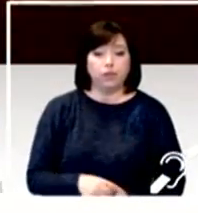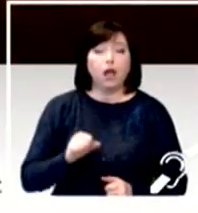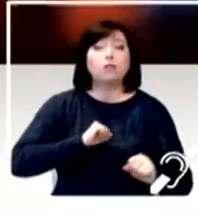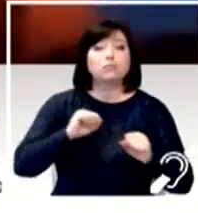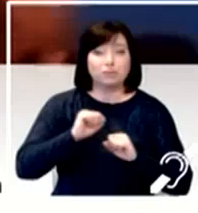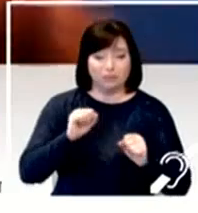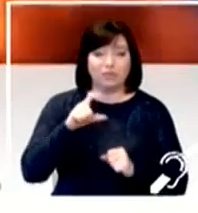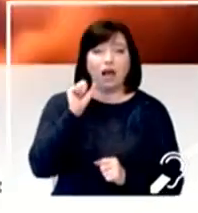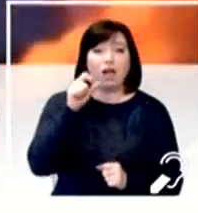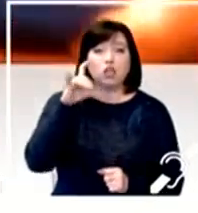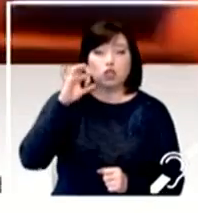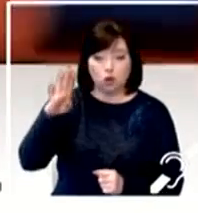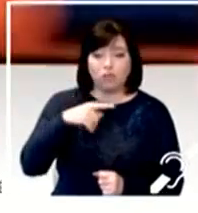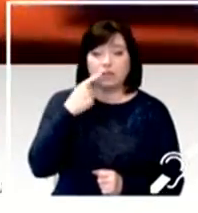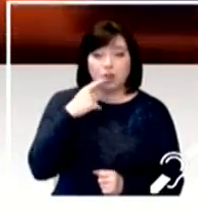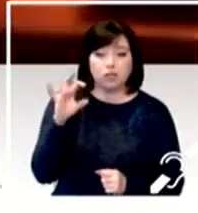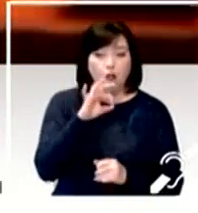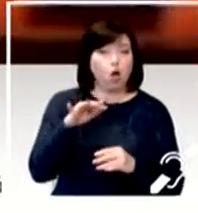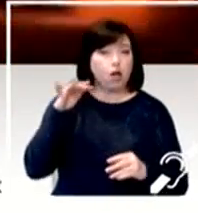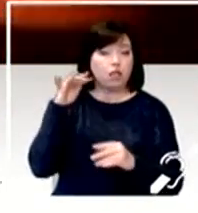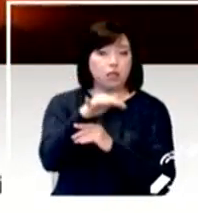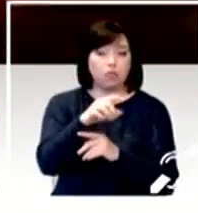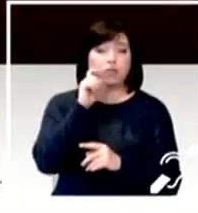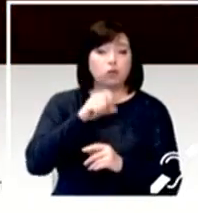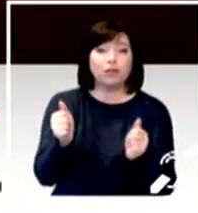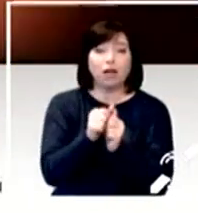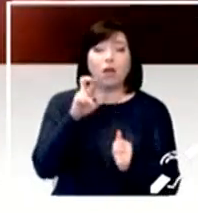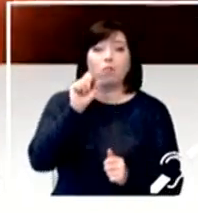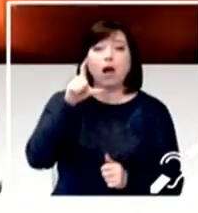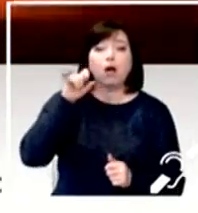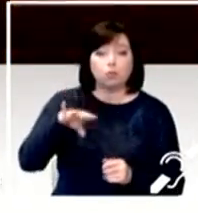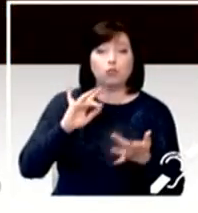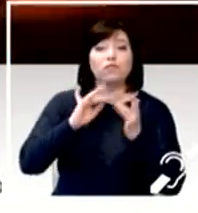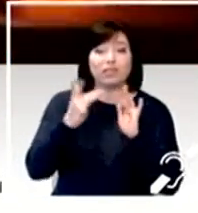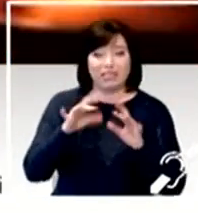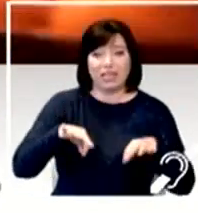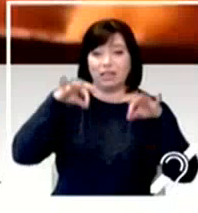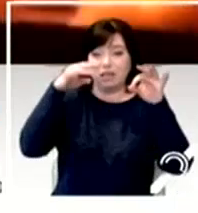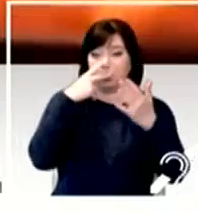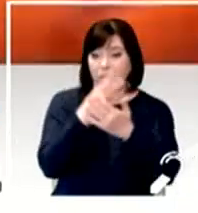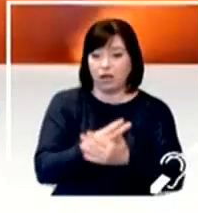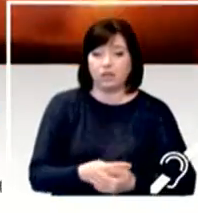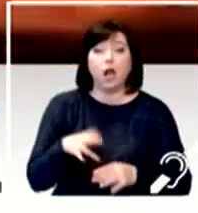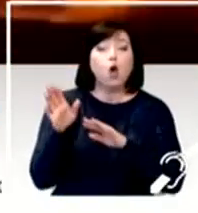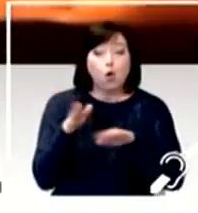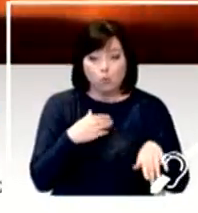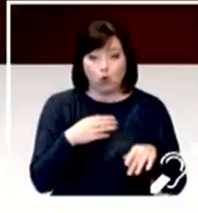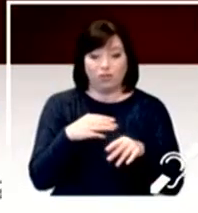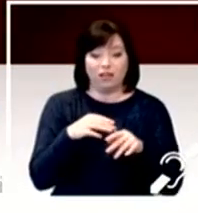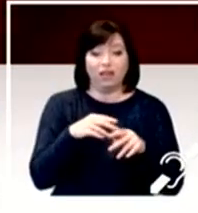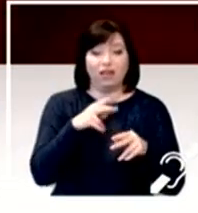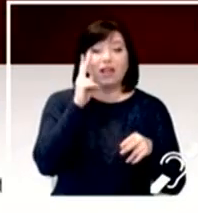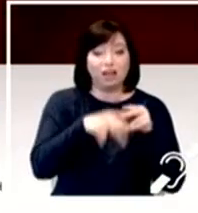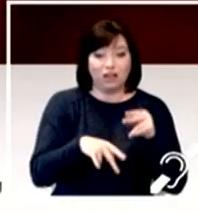Comandantul grupului tactic Azov a anunțat despre ofensiva ucraineană de lângă Bahmut într-o postare pe o rețea socială, la scurt timp după încheierea operațiunii.